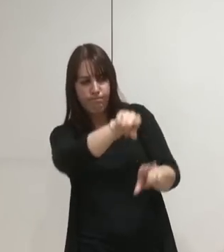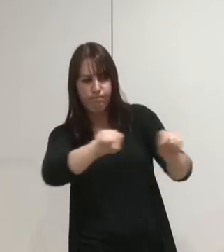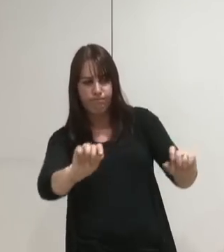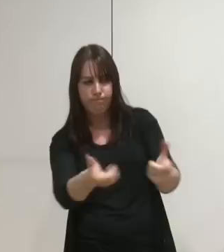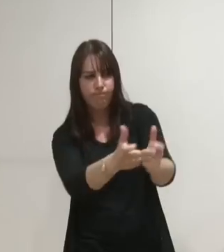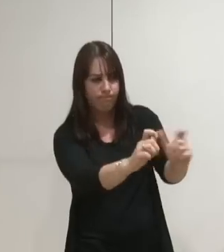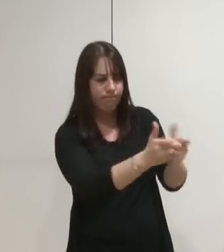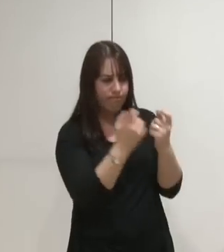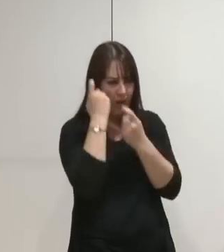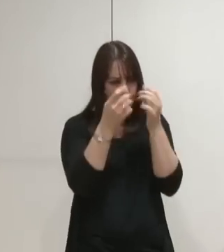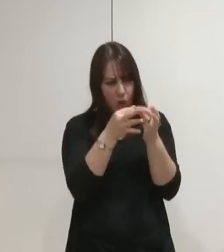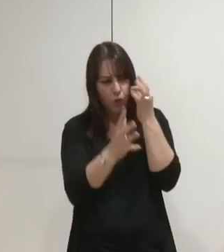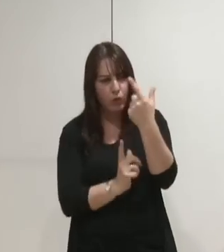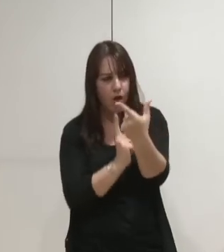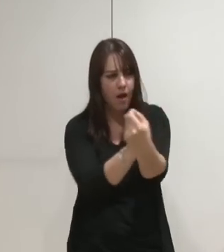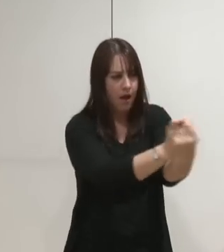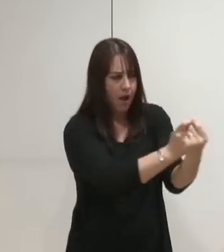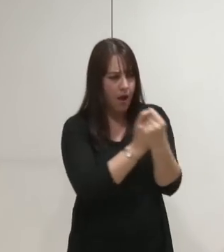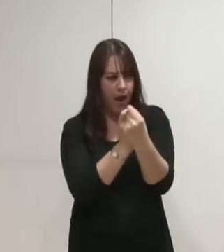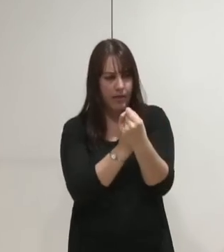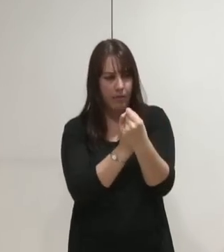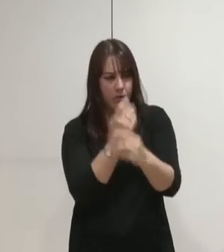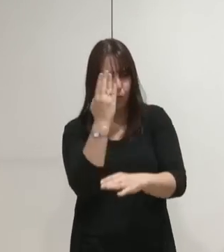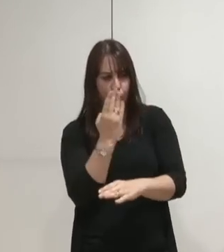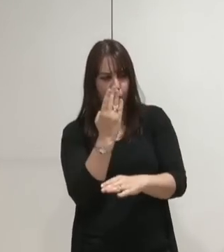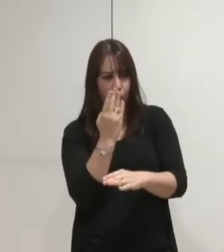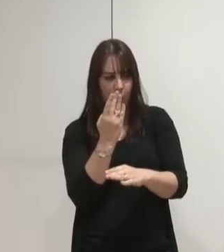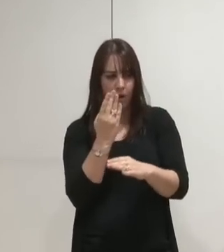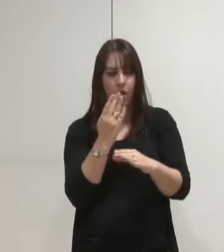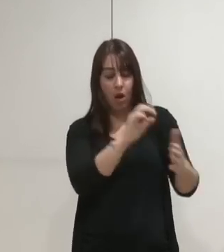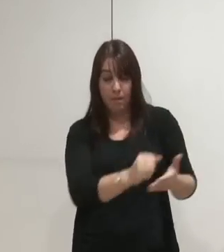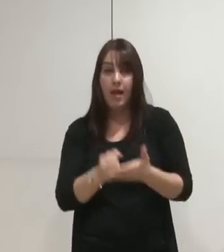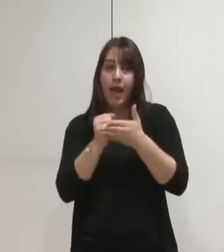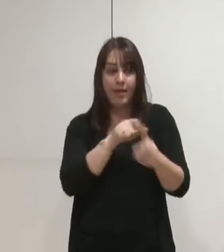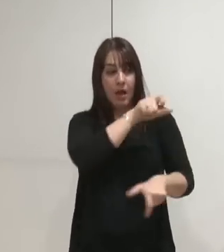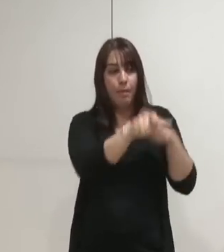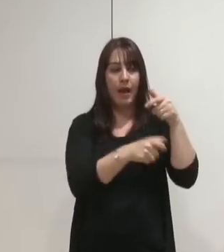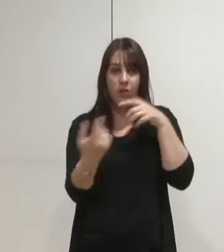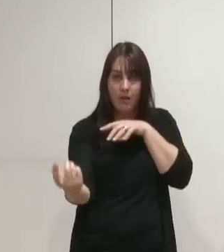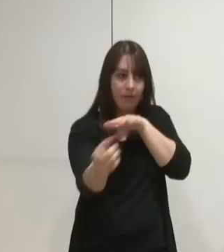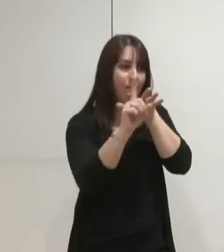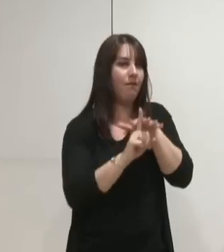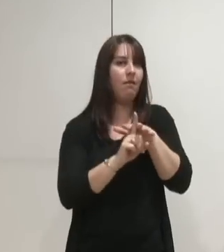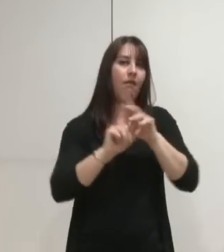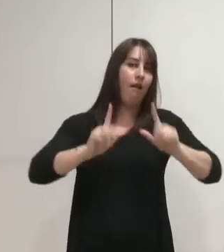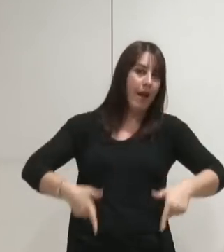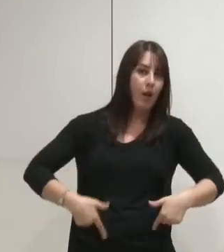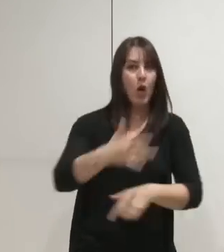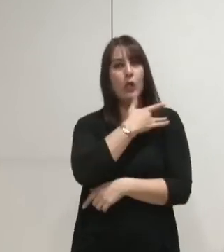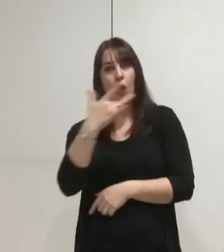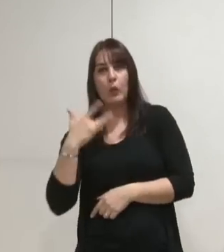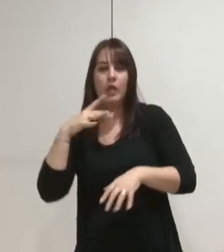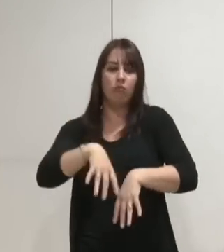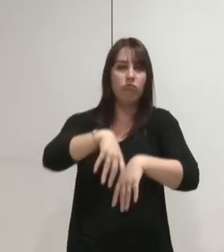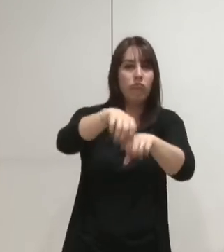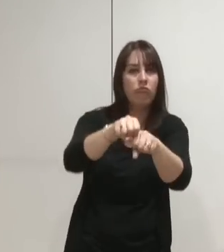d'accompagnement dans les différents domaines concernant à l'insertion concourrant à l'insertion des personnes scolarisation santé emploi